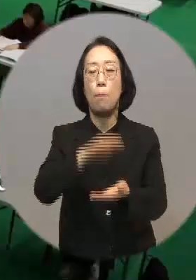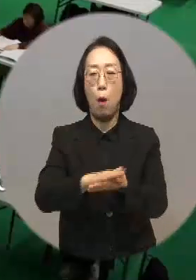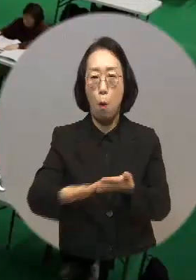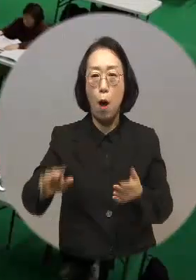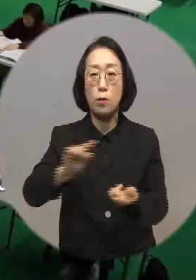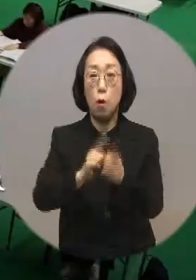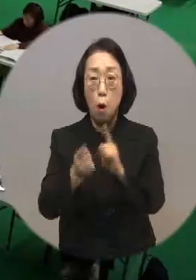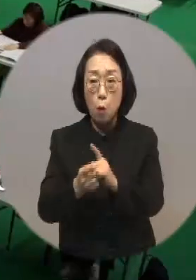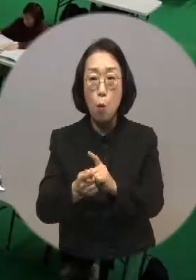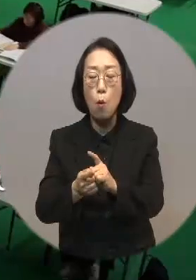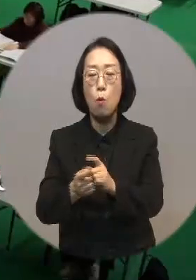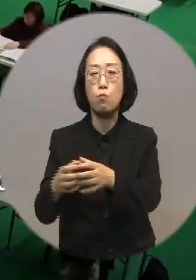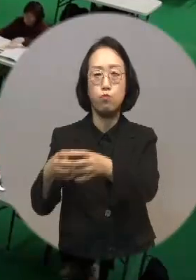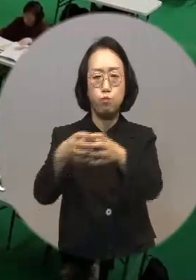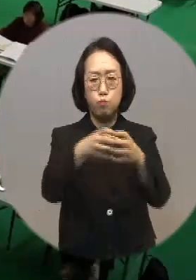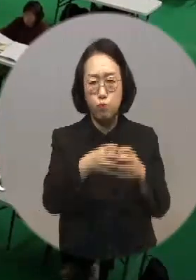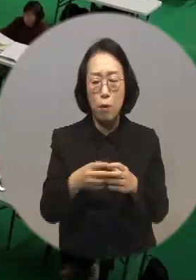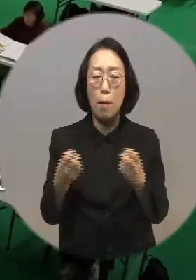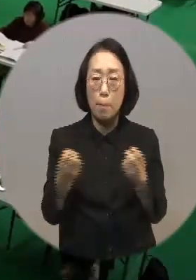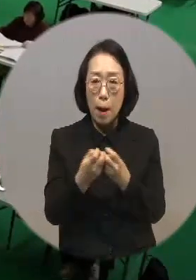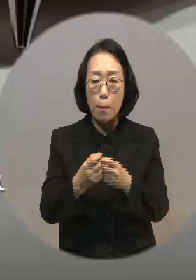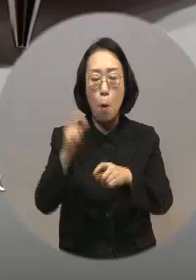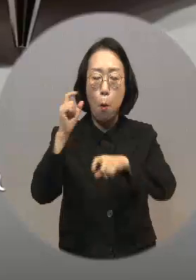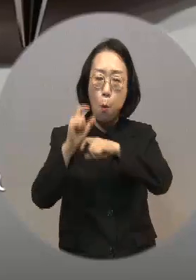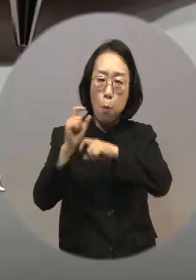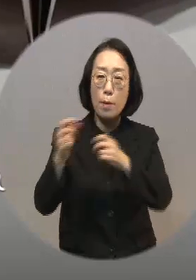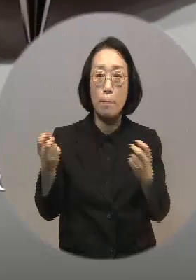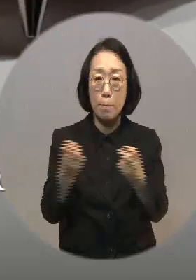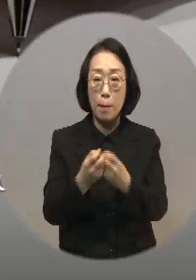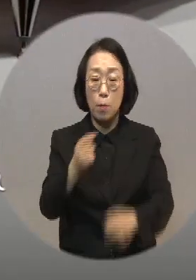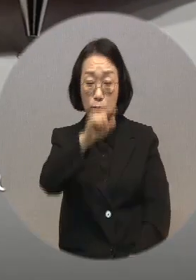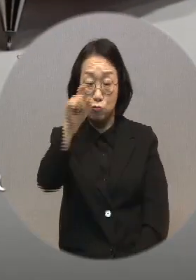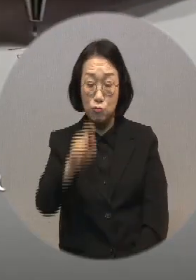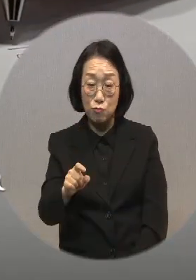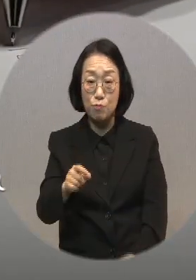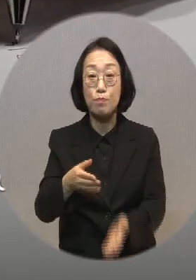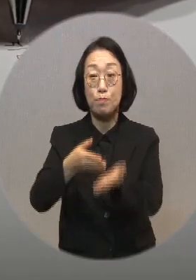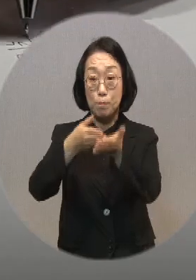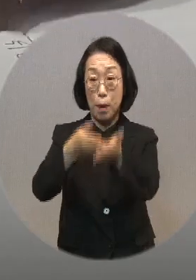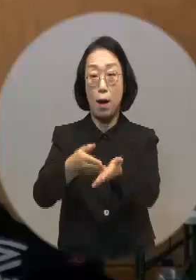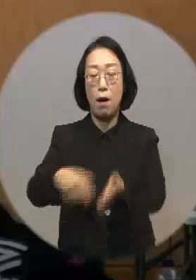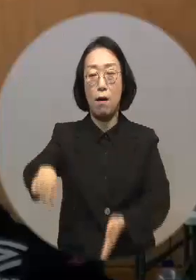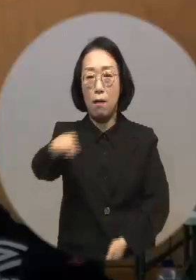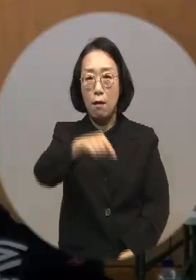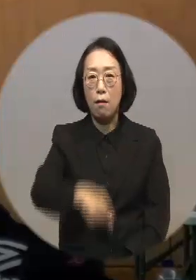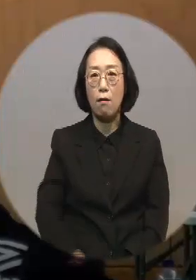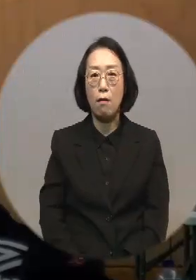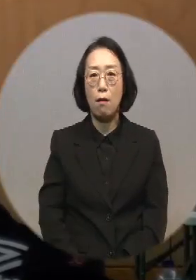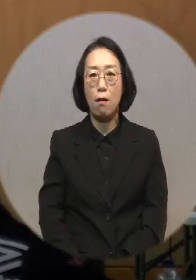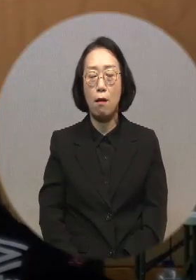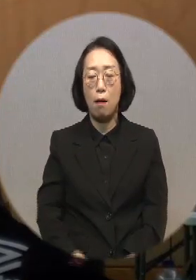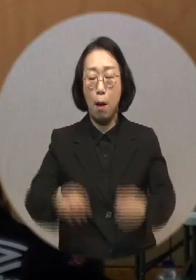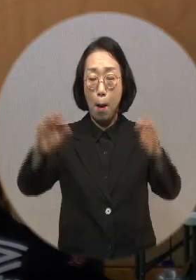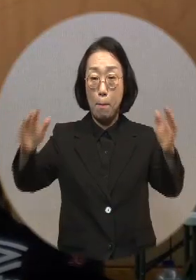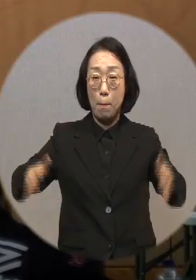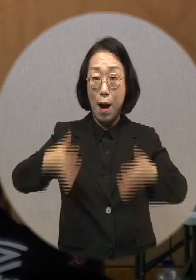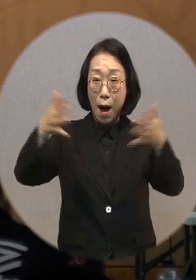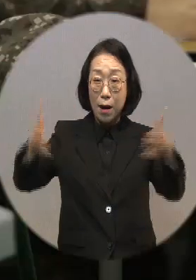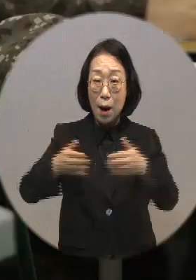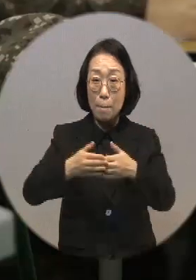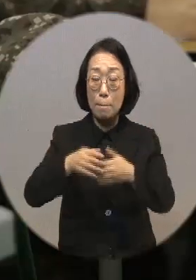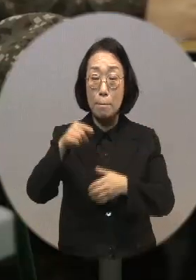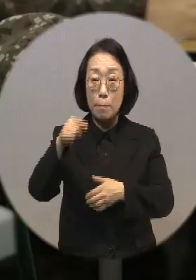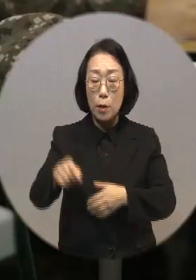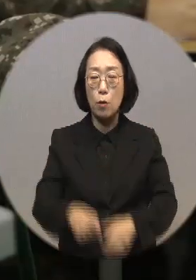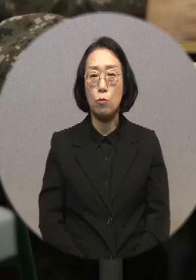미래에 대해서 어떻게 고민할 수 있을지 질문을 던지는 주제였고요. 사실 바람이라는